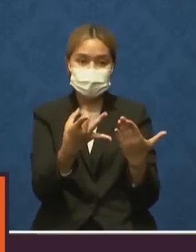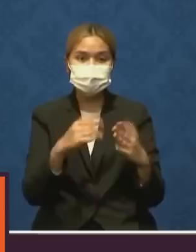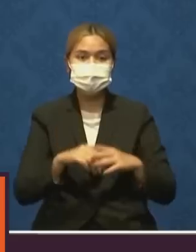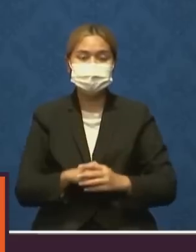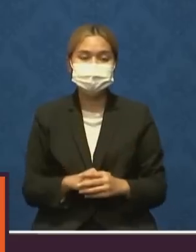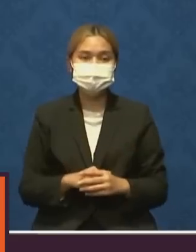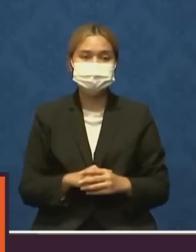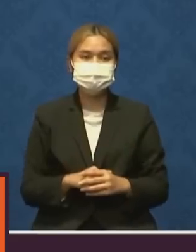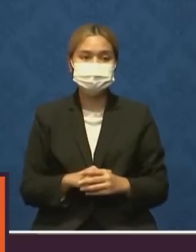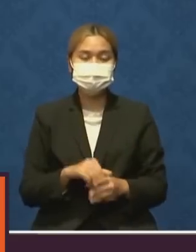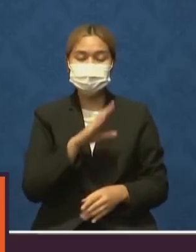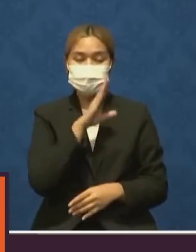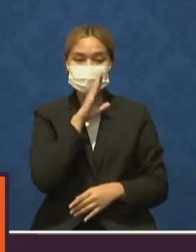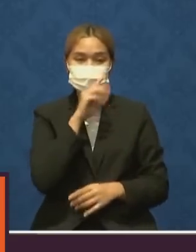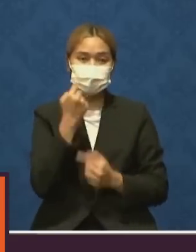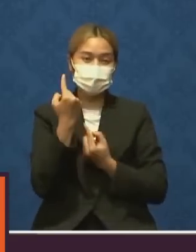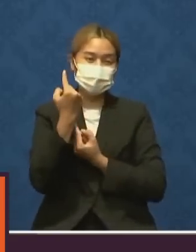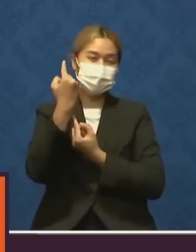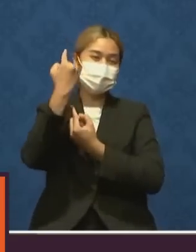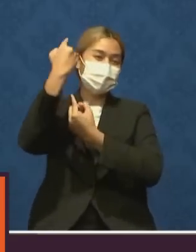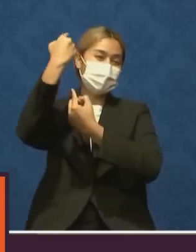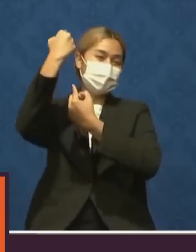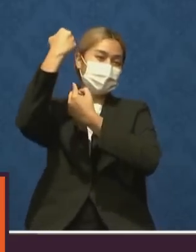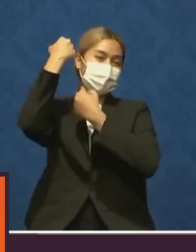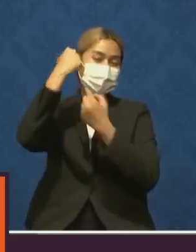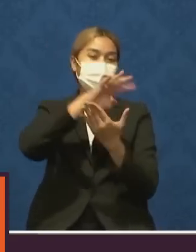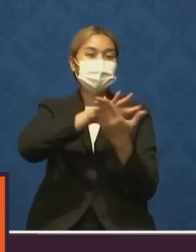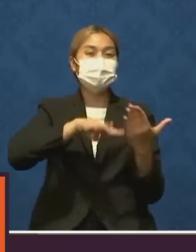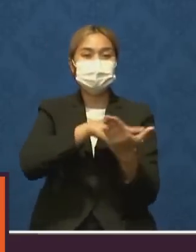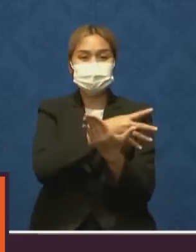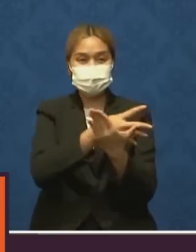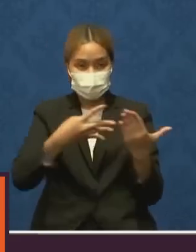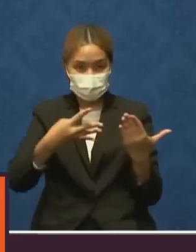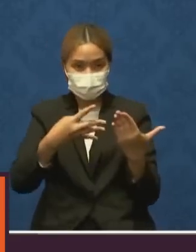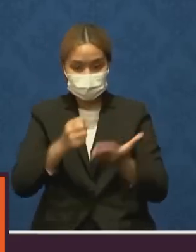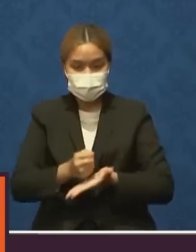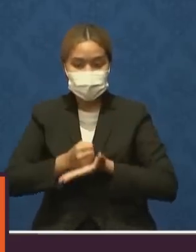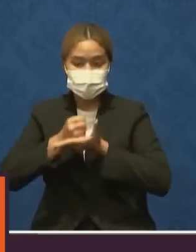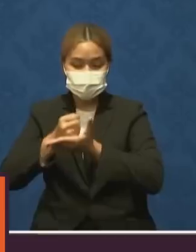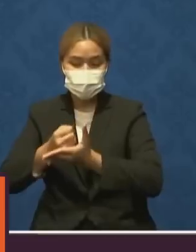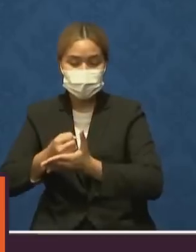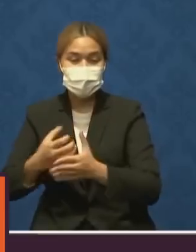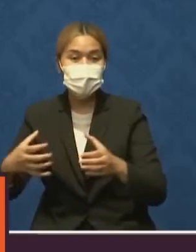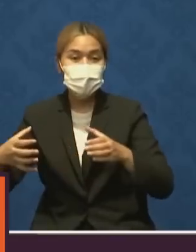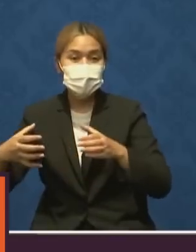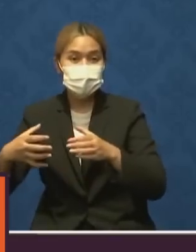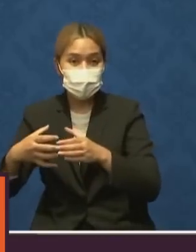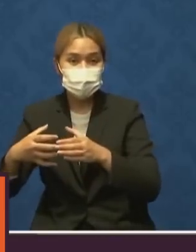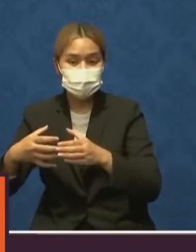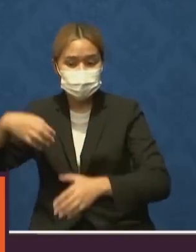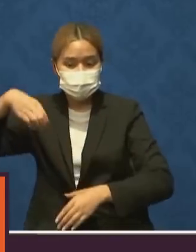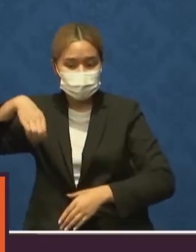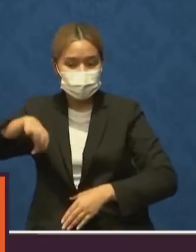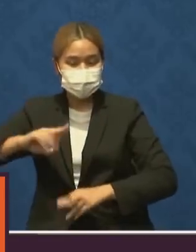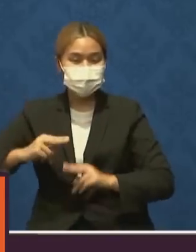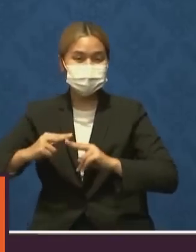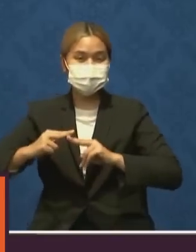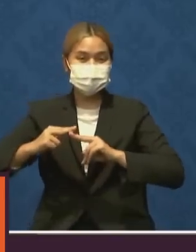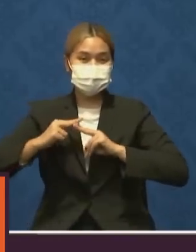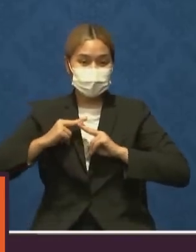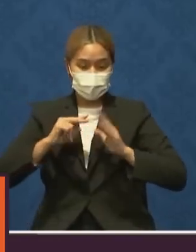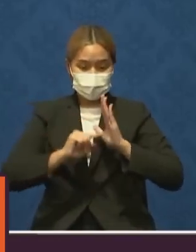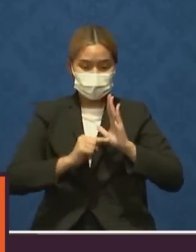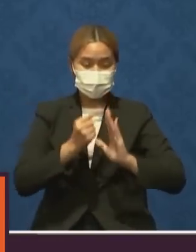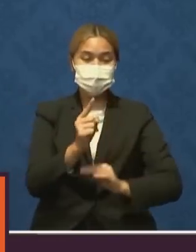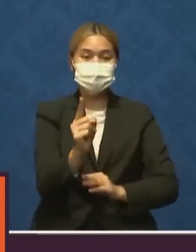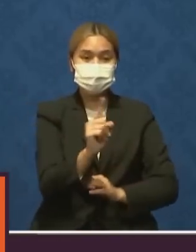าย้กไปที่ขบวการเอืประโยชน์กลทุนอยเป็ระบบทผมเกินไ้มนจะเริ่จากว่า ร